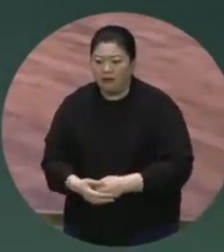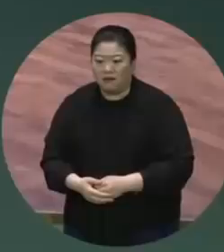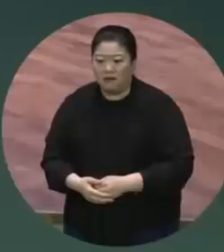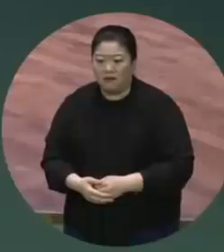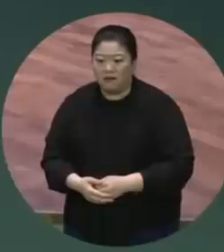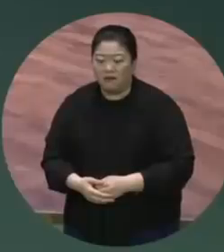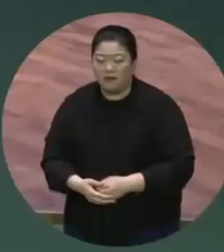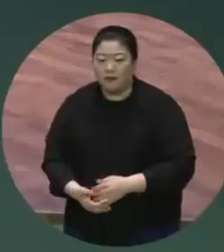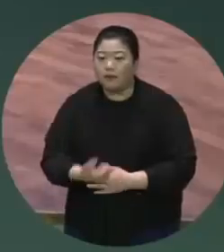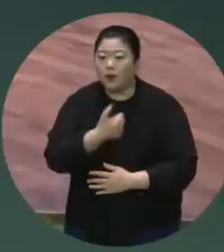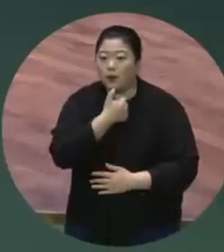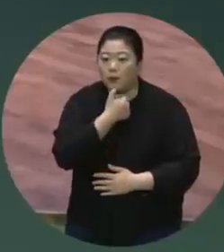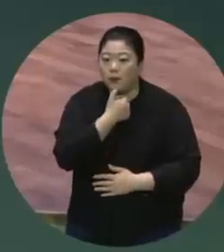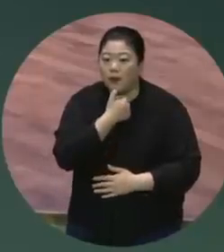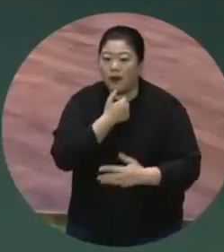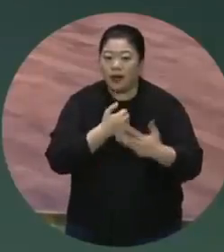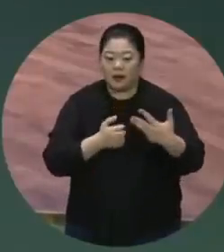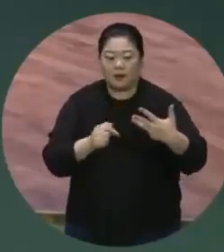28절